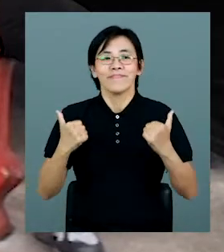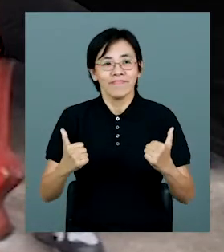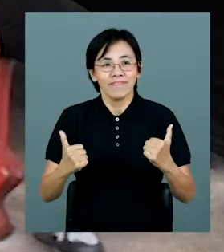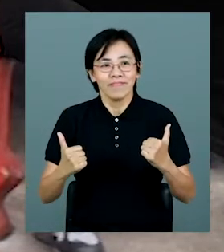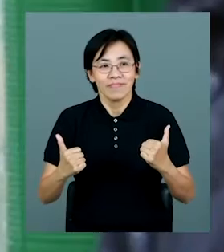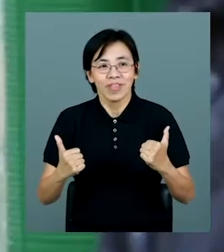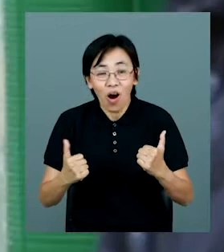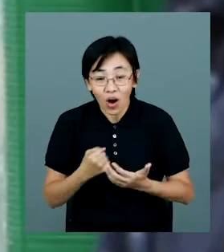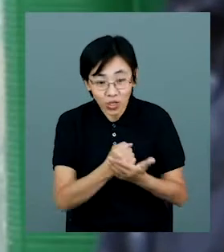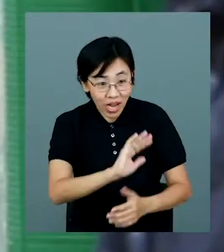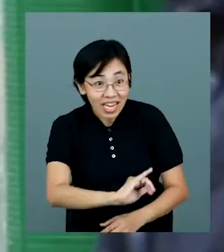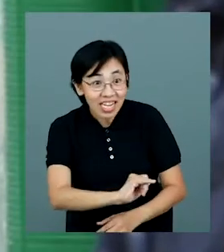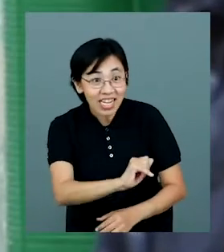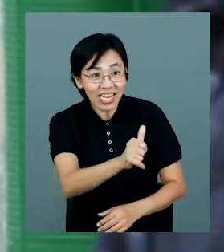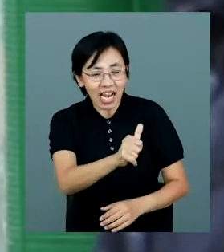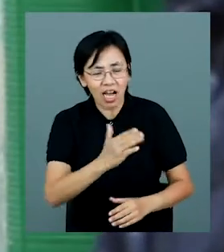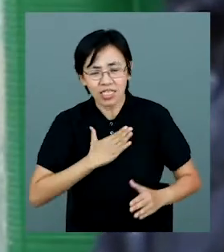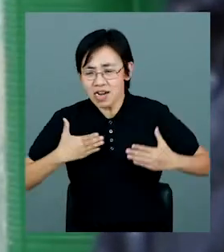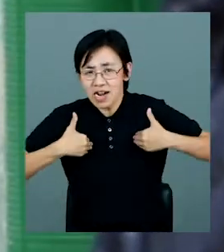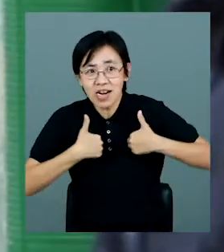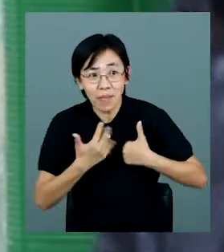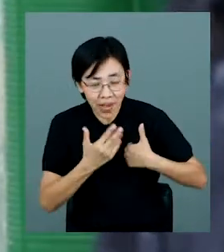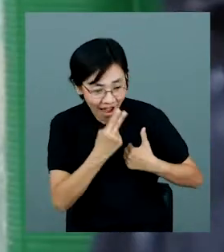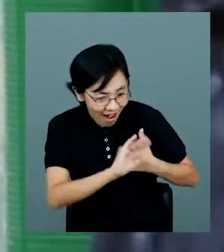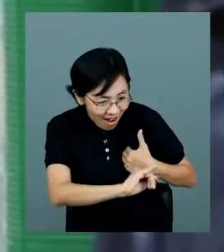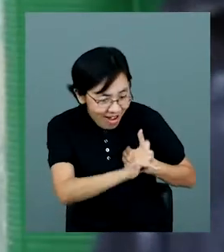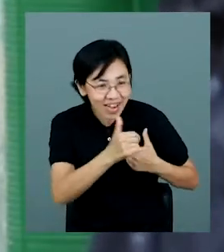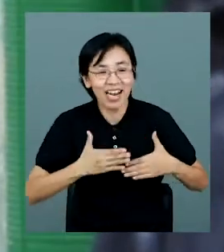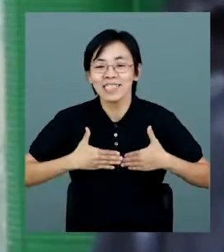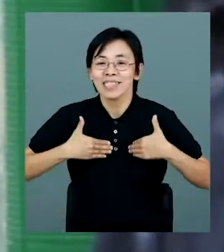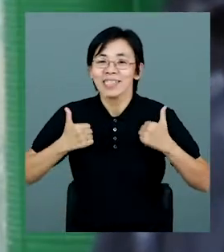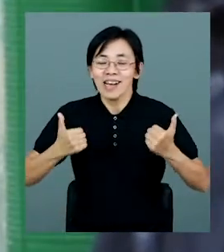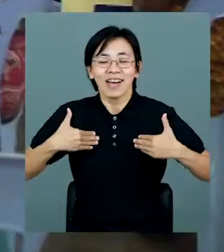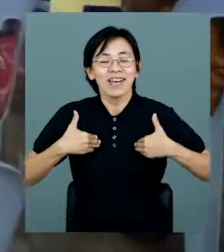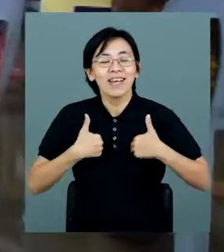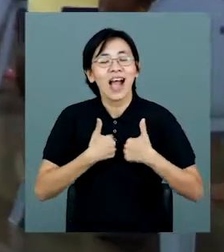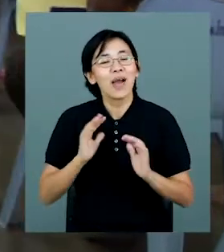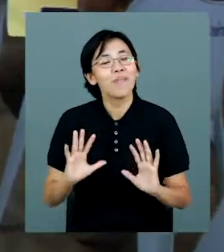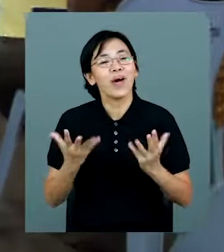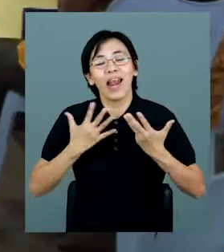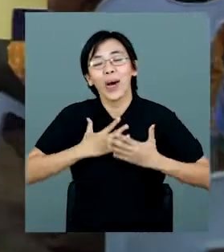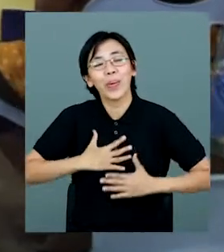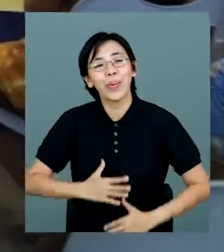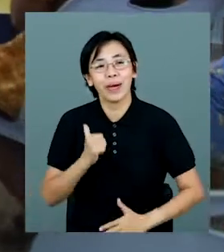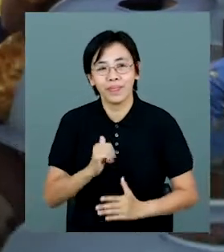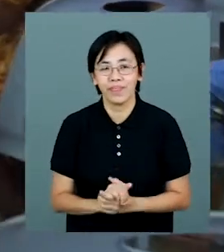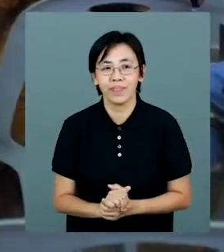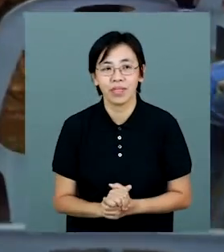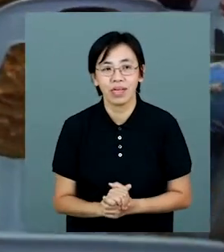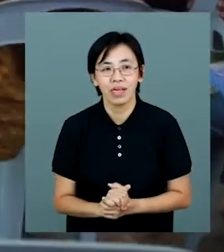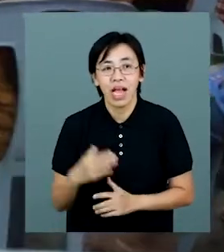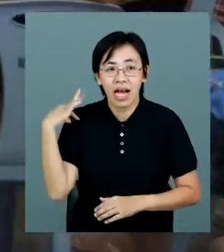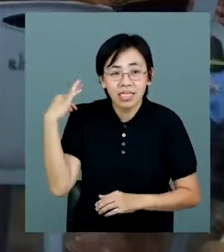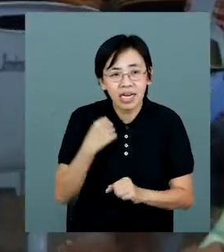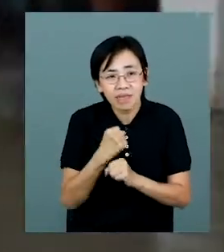ลยดีขึ้นกับคนนี้ดีขึ้นกับฉันไม่เหนื่อยหรอก อ ย่าสบายใจแล้วอย่าหายเลย เรื่องของอาส